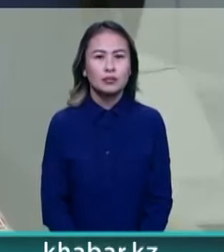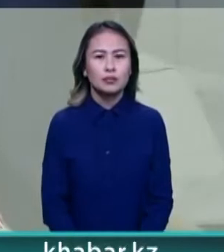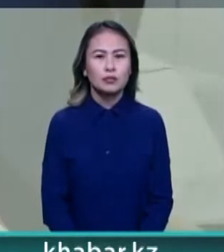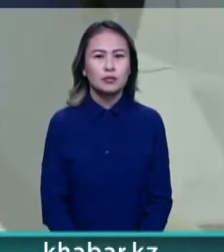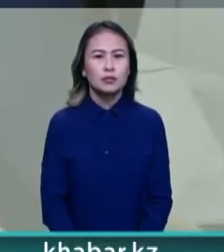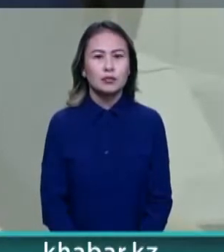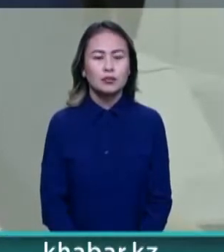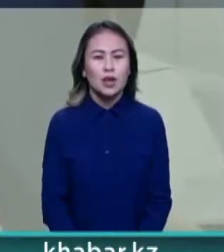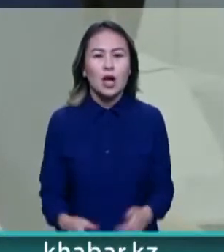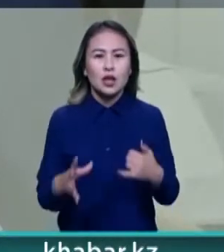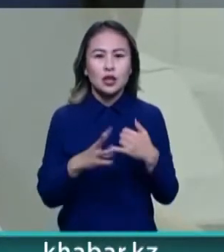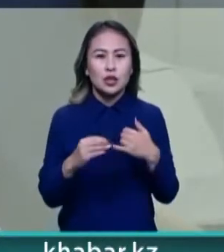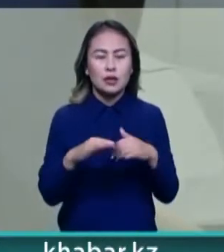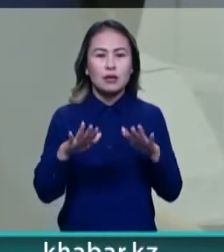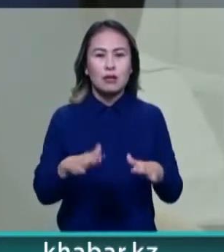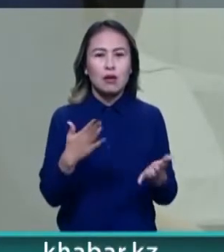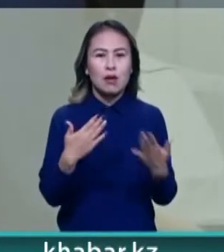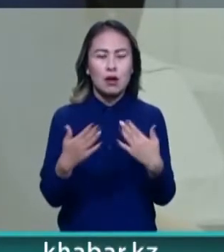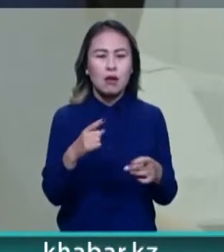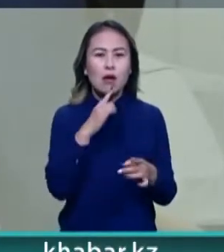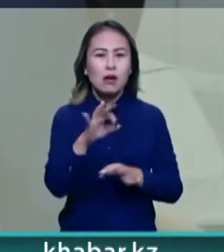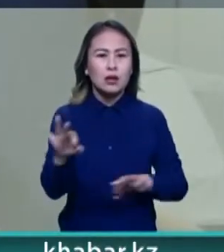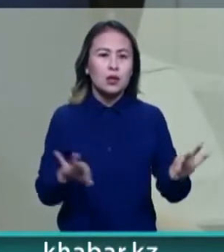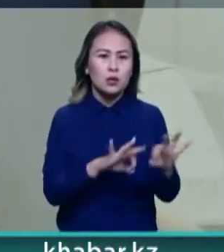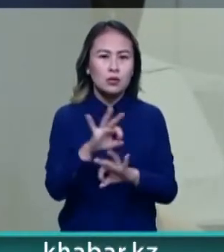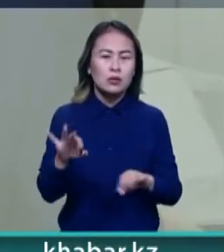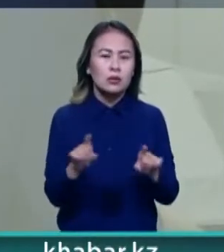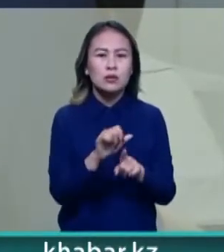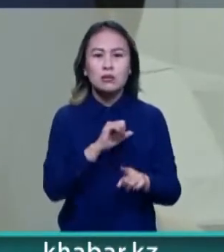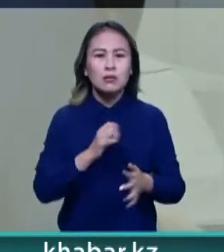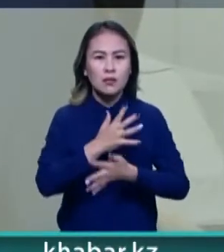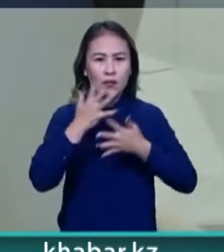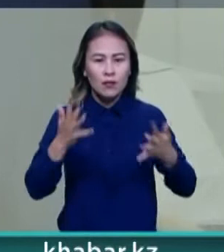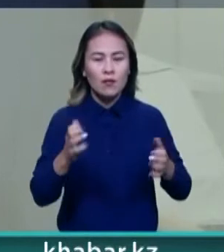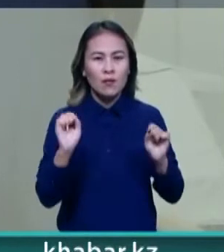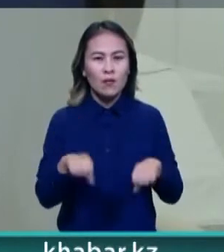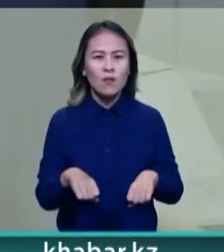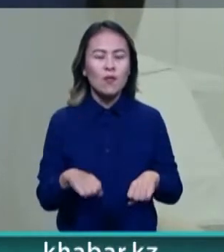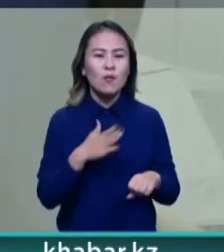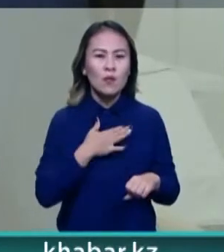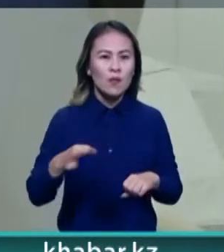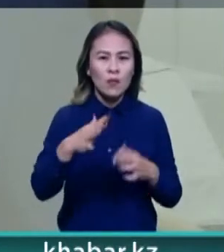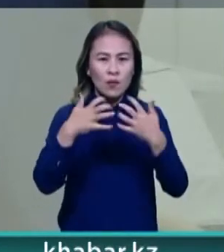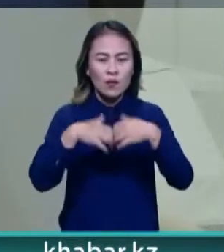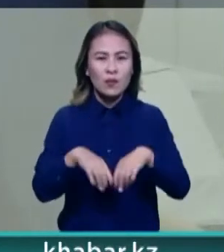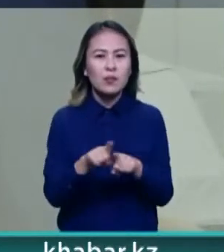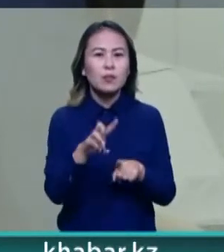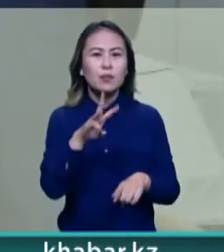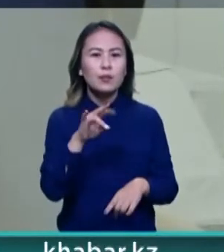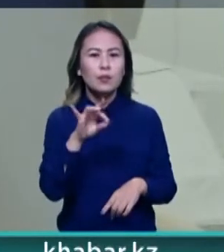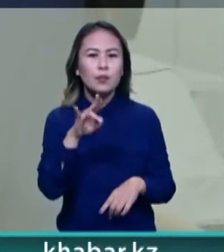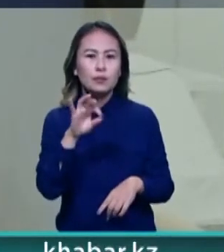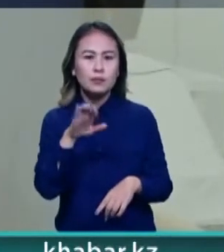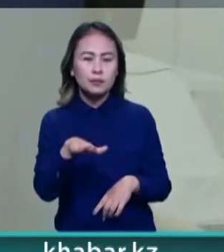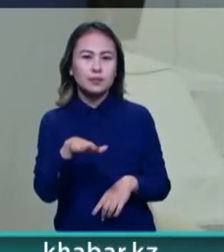Жер қатынастары негізінен жер қатынастары архитектура қызметтері. Ең көп сұранысқа ие қызметтер ол біздің облысымызда. Және де монополистердің